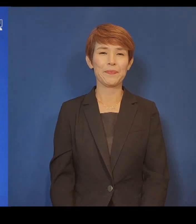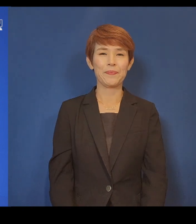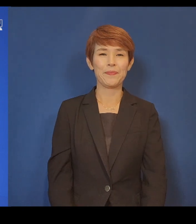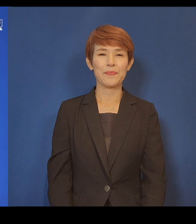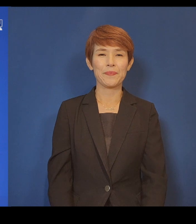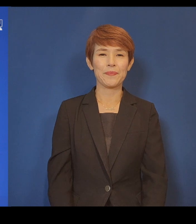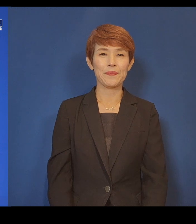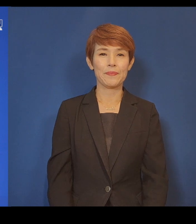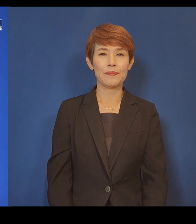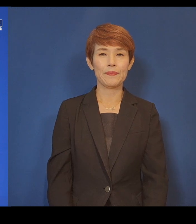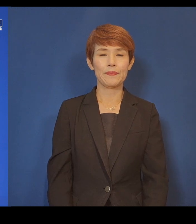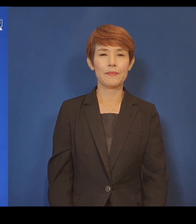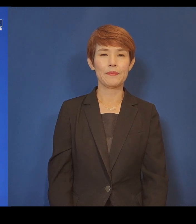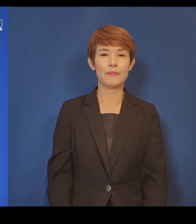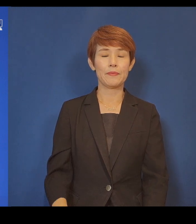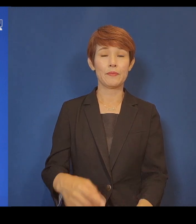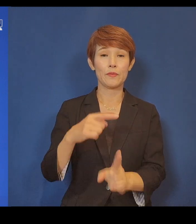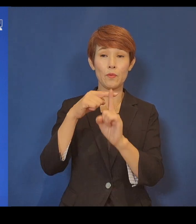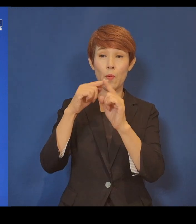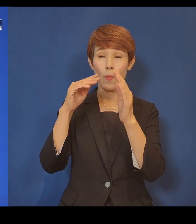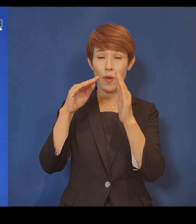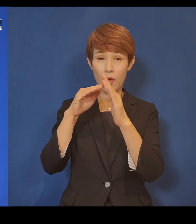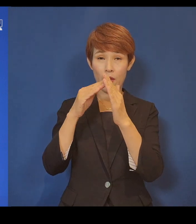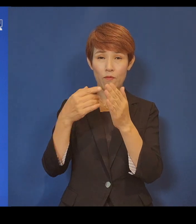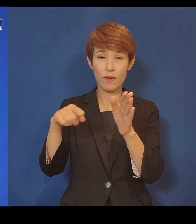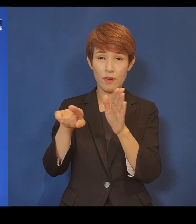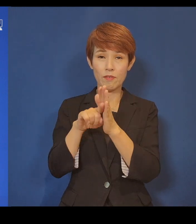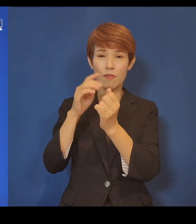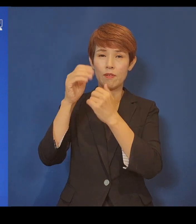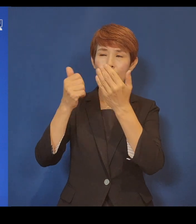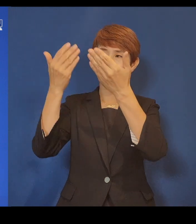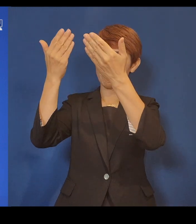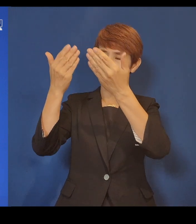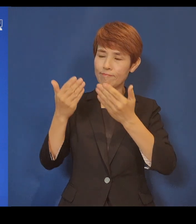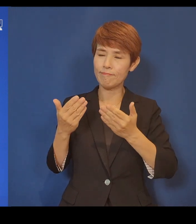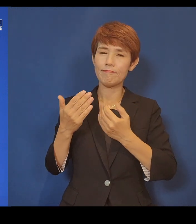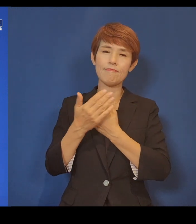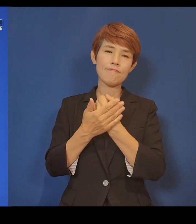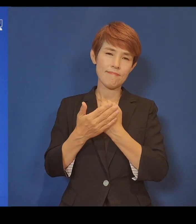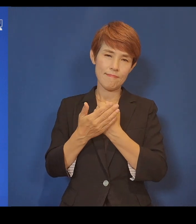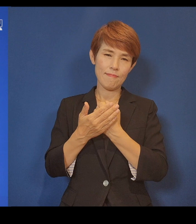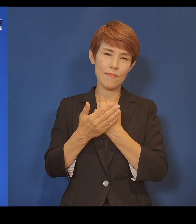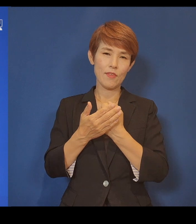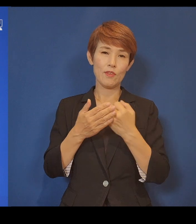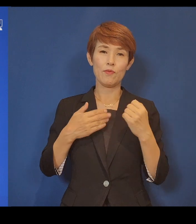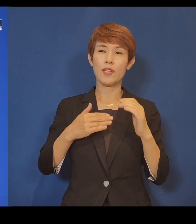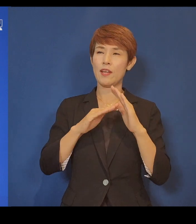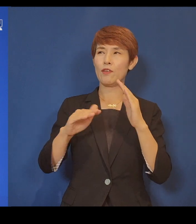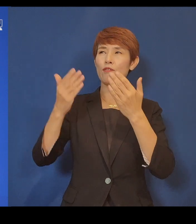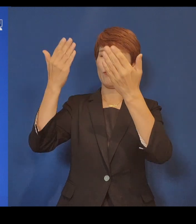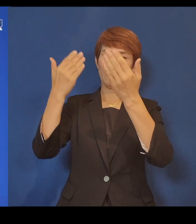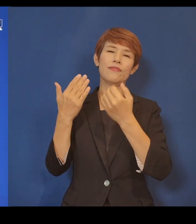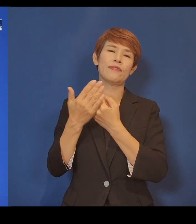했죠. 교회에 하나님 베푸신 은혜, 또 저희 가정에 베푸신